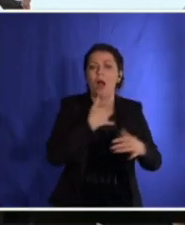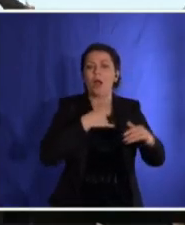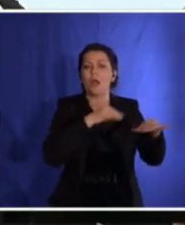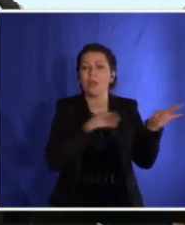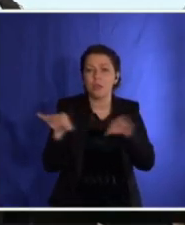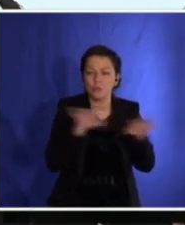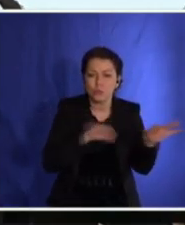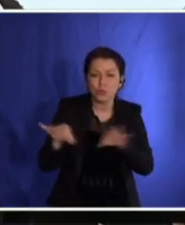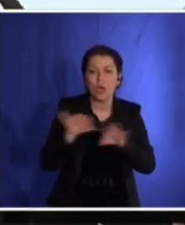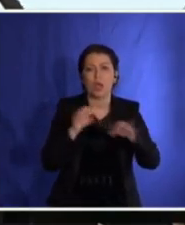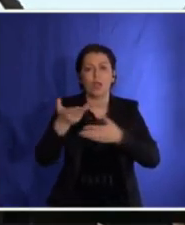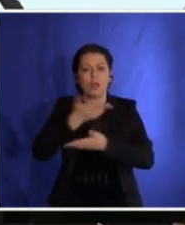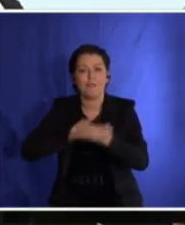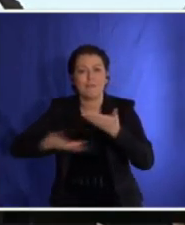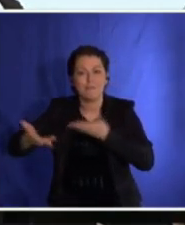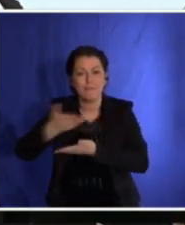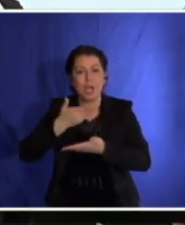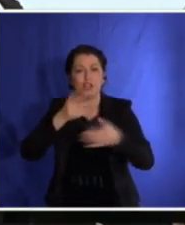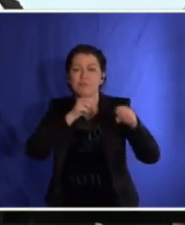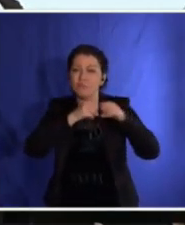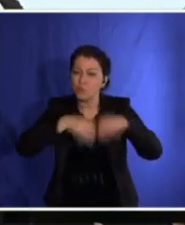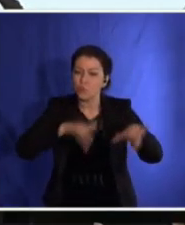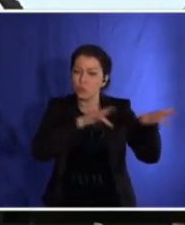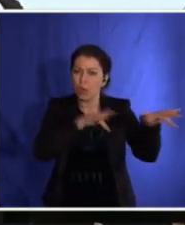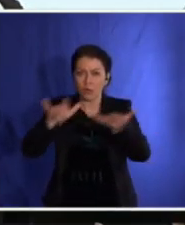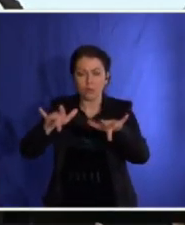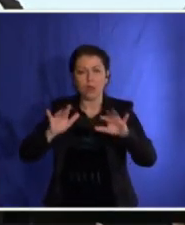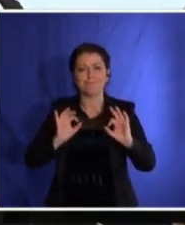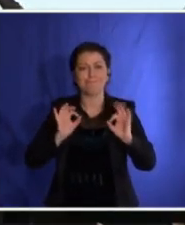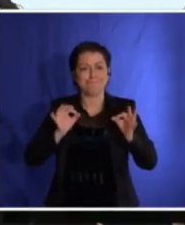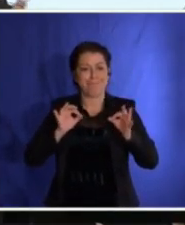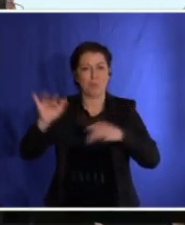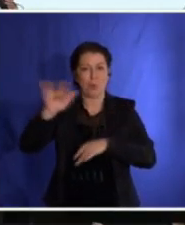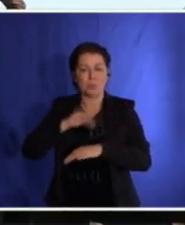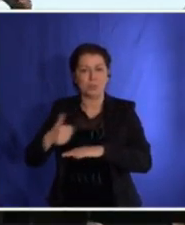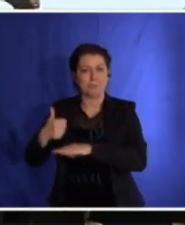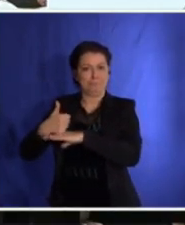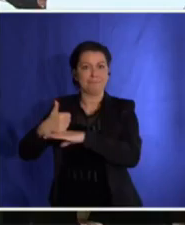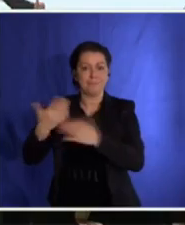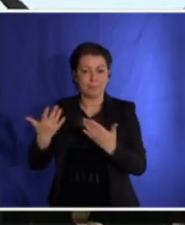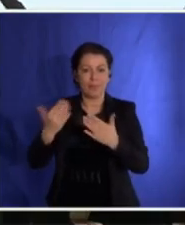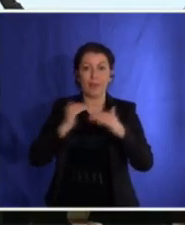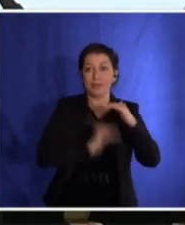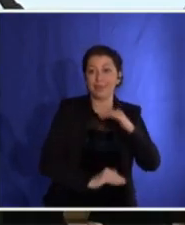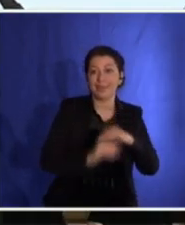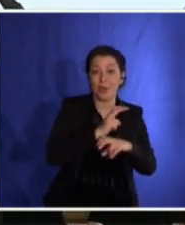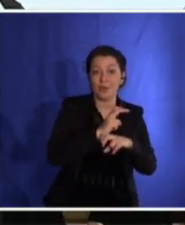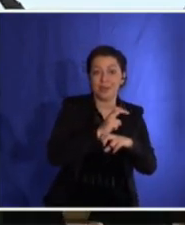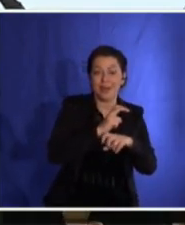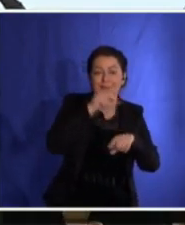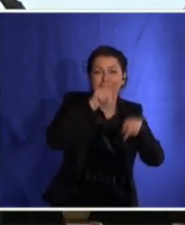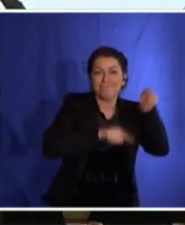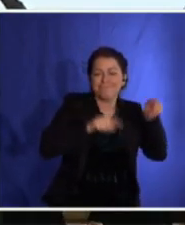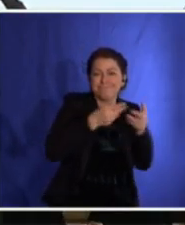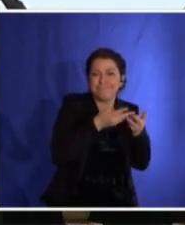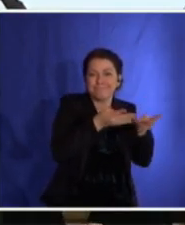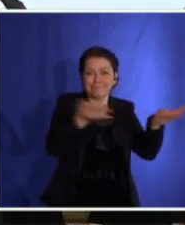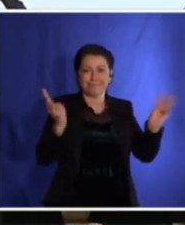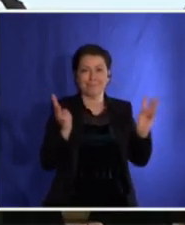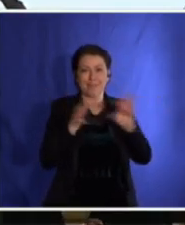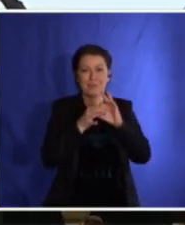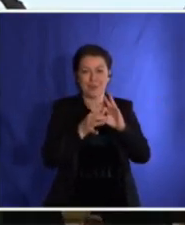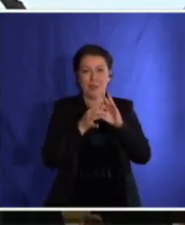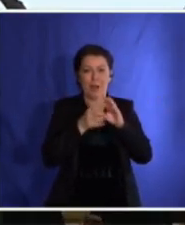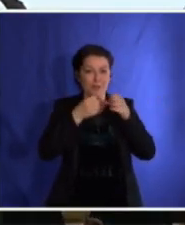die Wirtschaftsstrukturen, vielleicht eine günstigere Ausgangsposition gehabt. Niederösterreich ist vielfältiger in der Struktur, aber